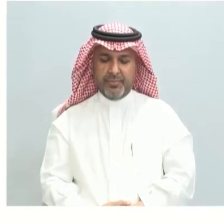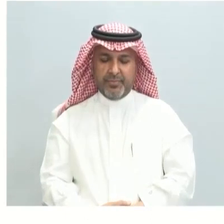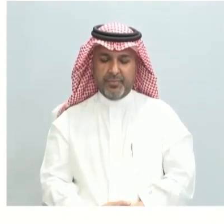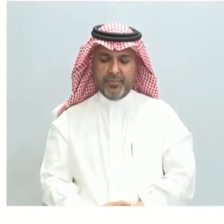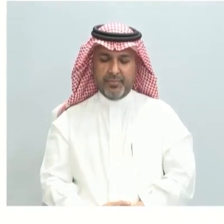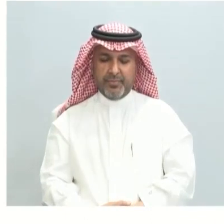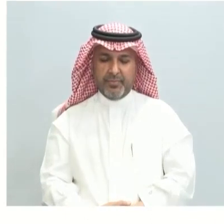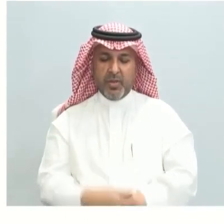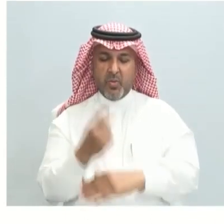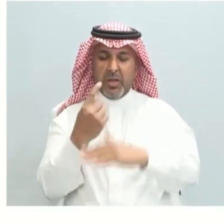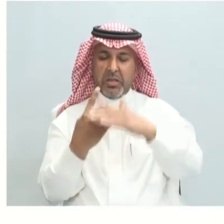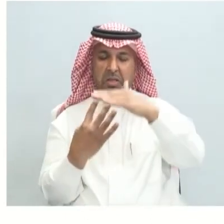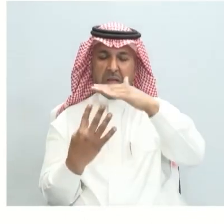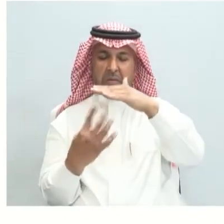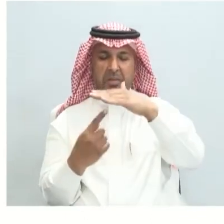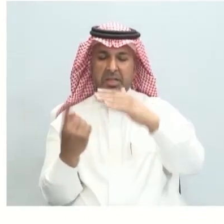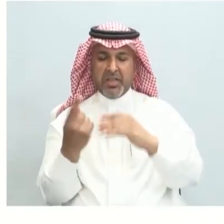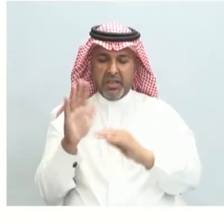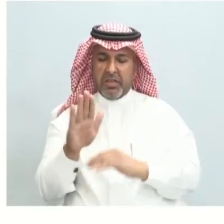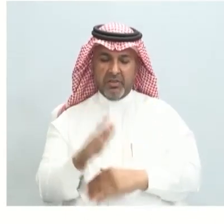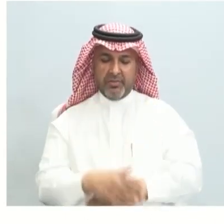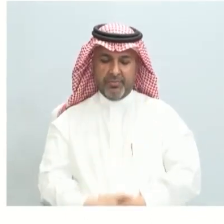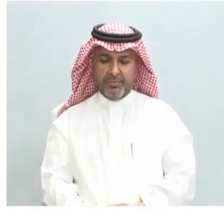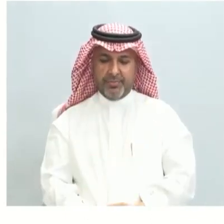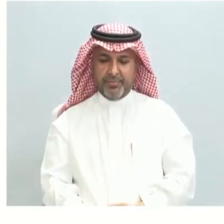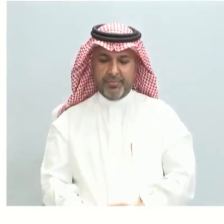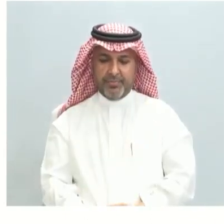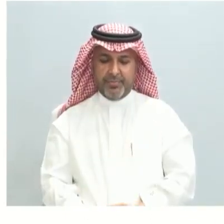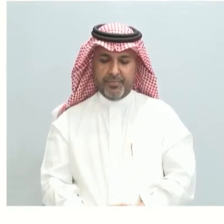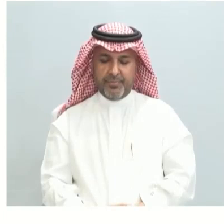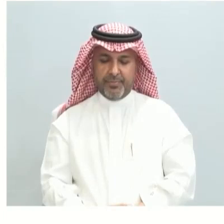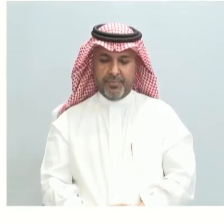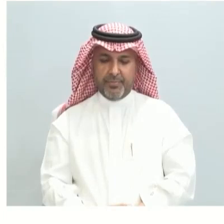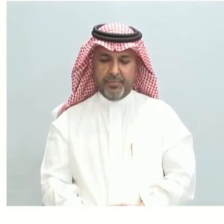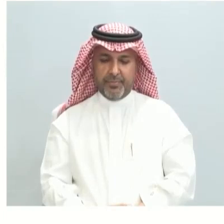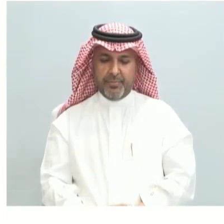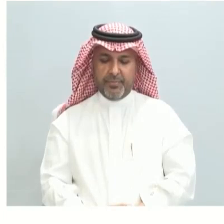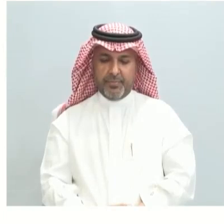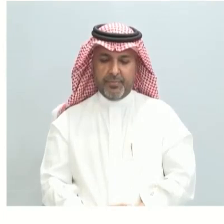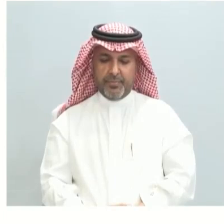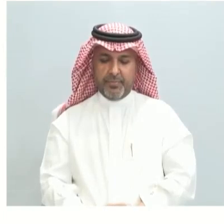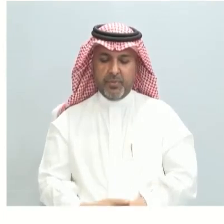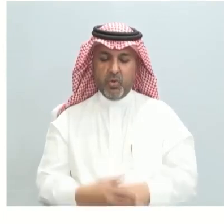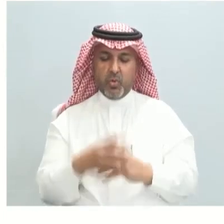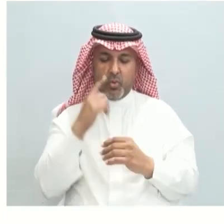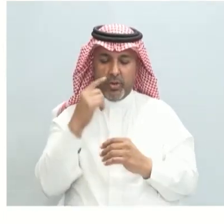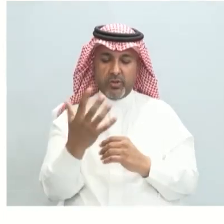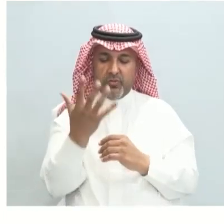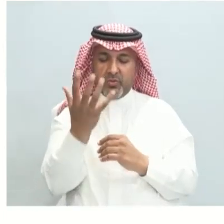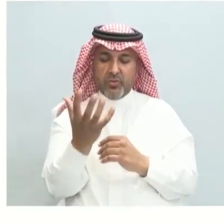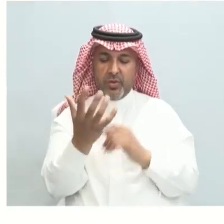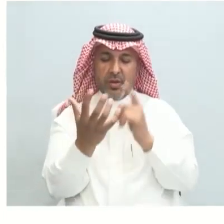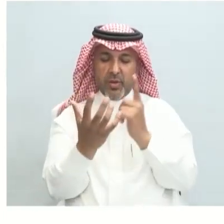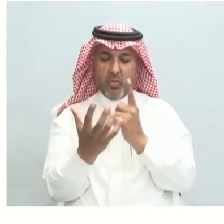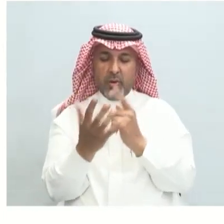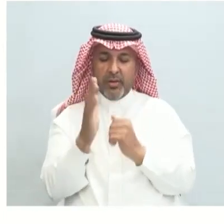خله كذا 1 على 14. قالك افترض أن سعة الدالة وحدة واحدة واكتب دالة جيب، شوف لازم يحددلك هل